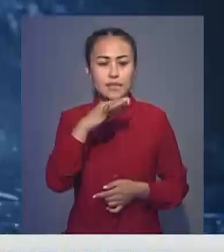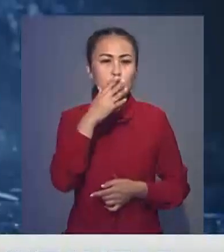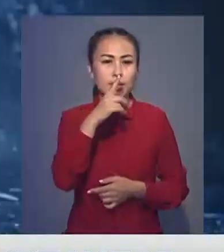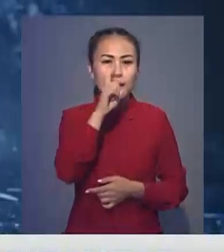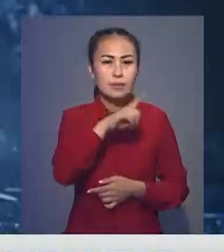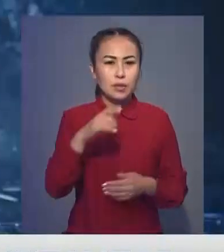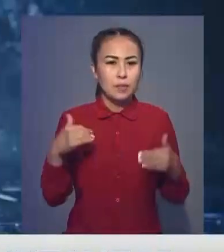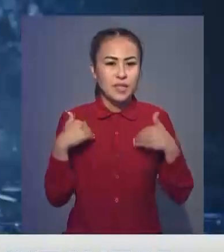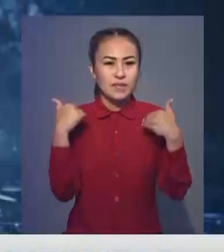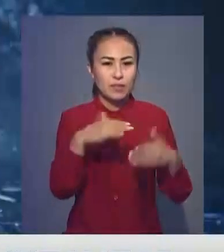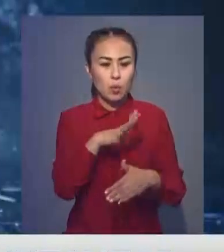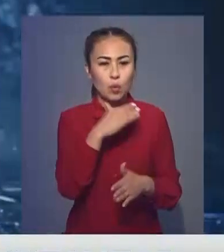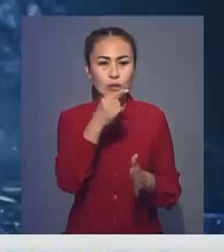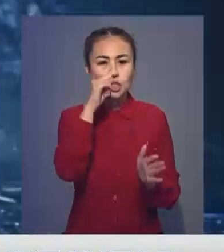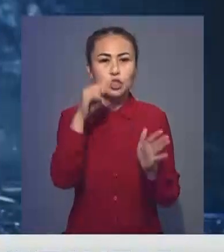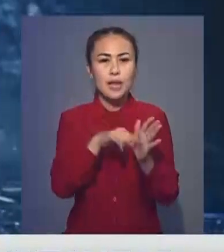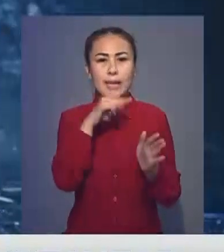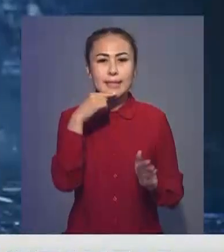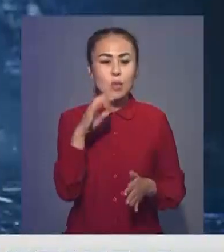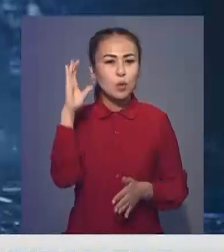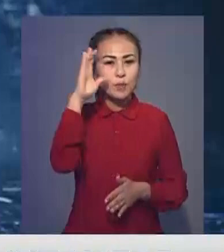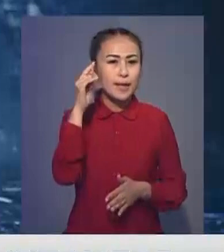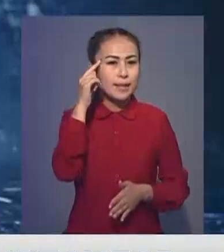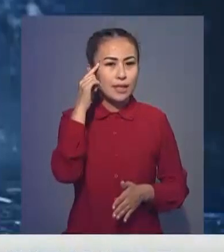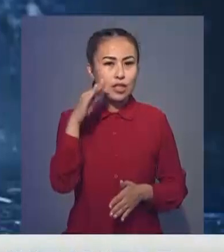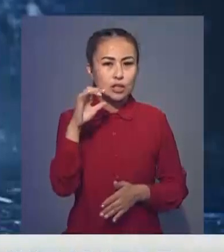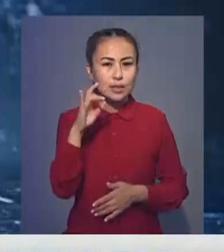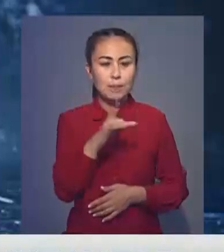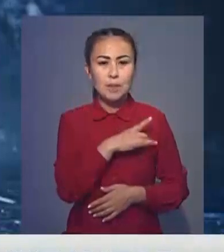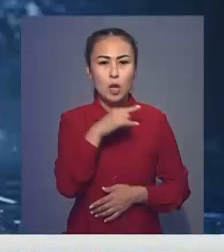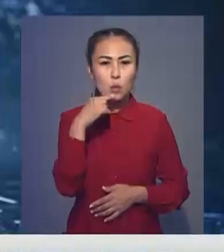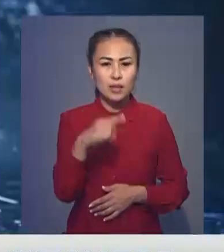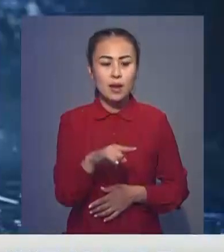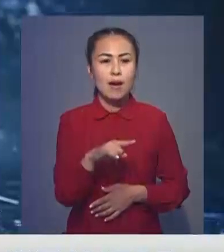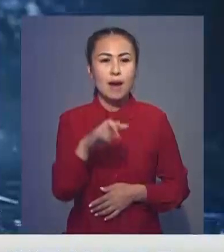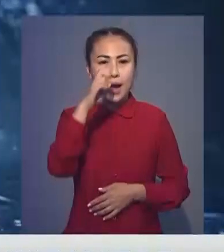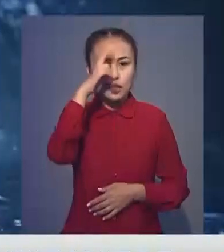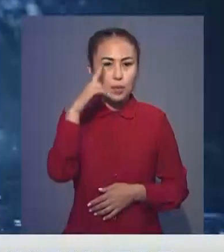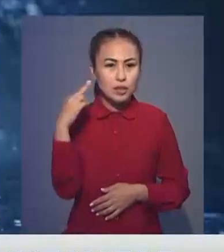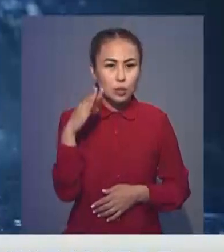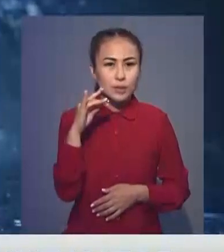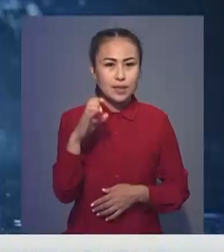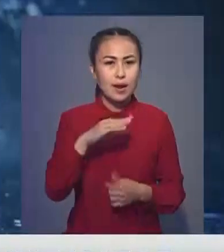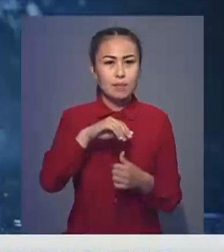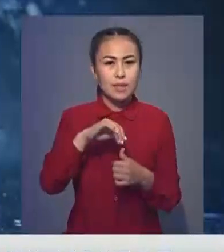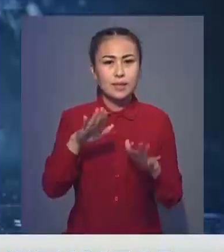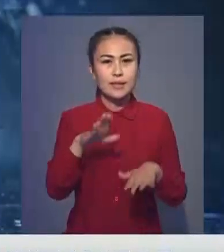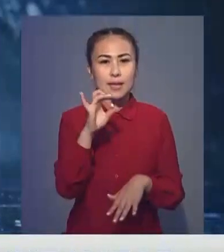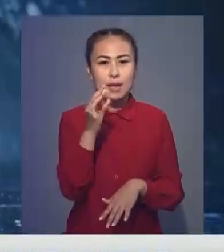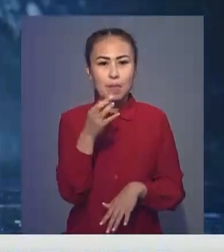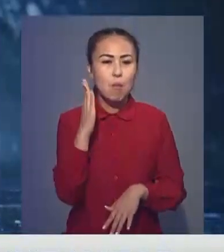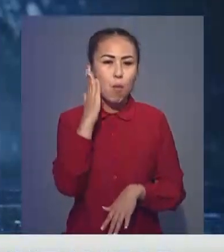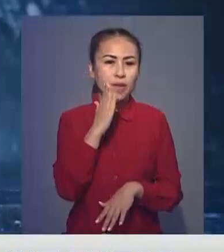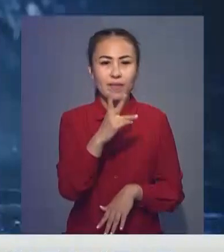шетел азаматтары құттықтады. Олардың ішінде Ресей, Өзбекстан, Қырғызстан, Тәжікстан, Беларусь, Әзербайжан, Түркменстан, Армения,